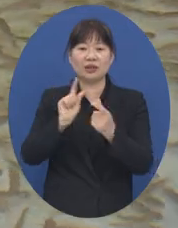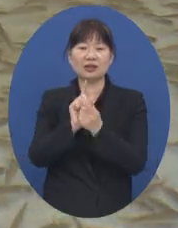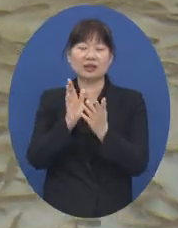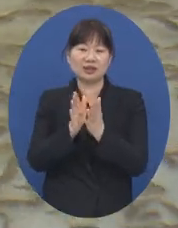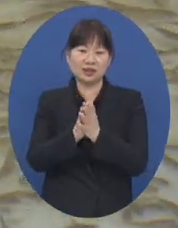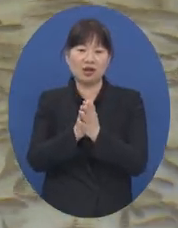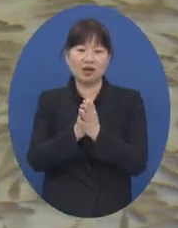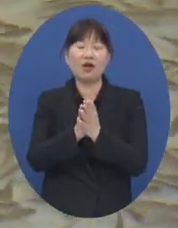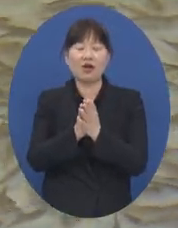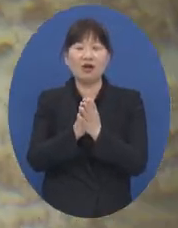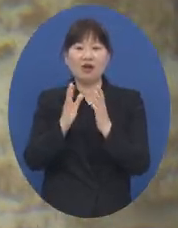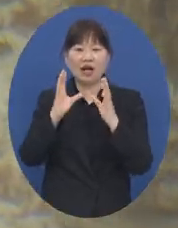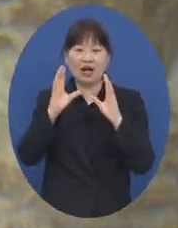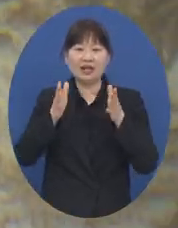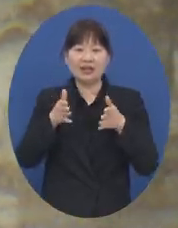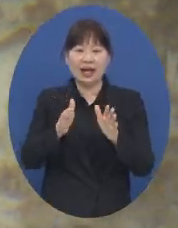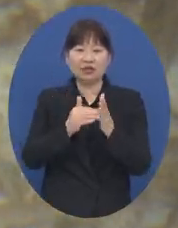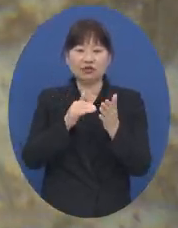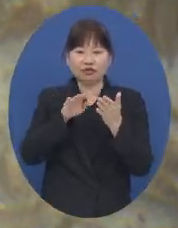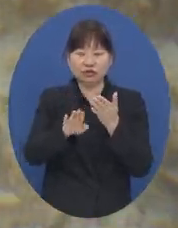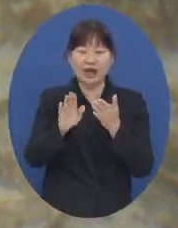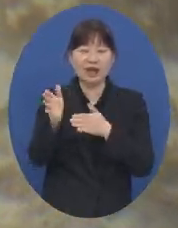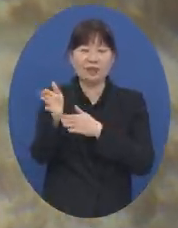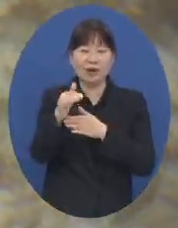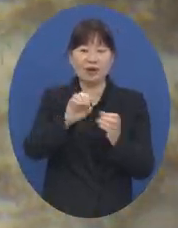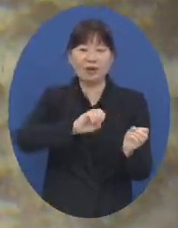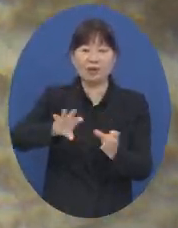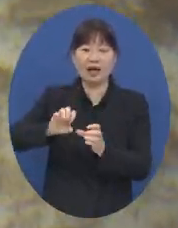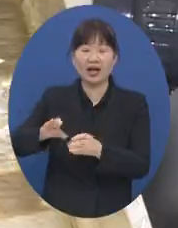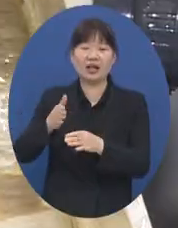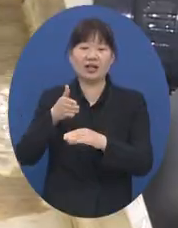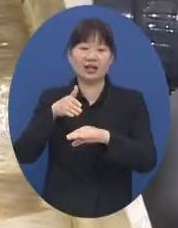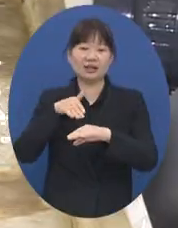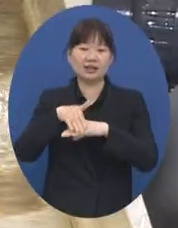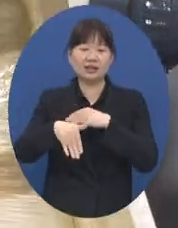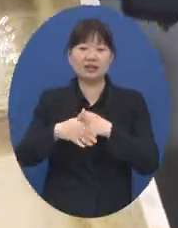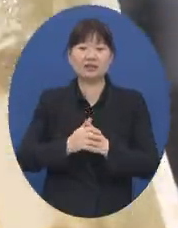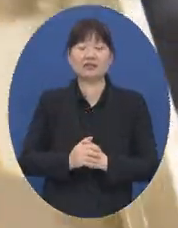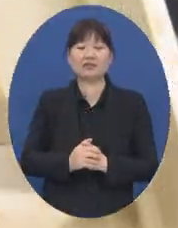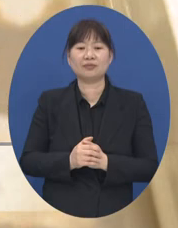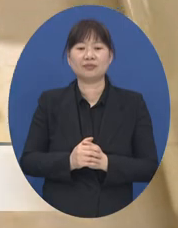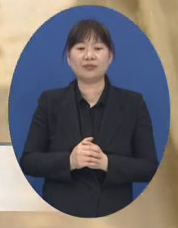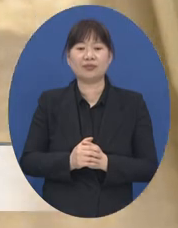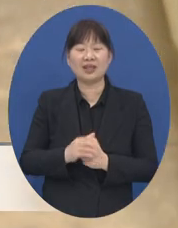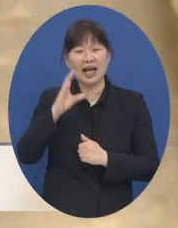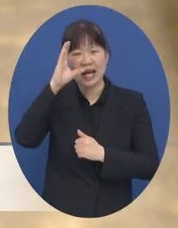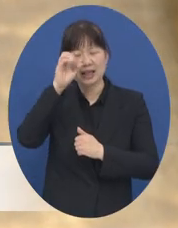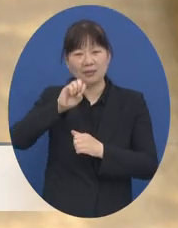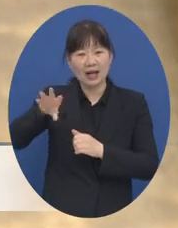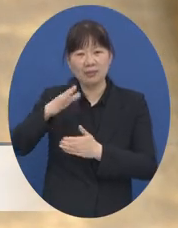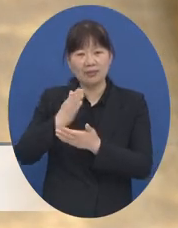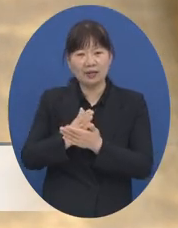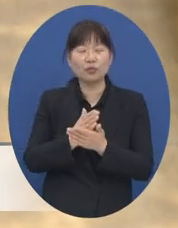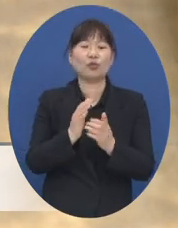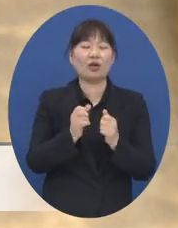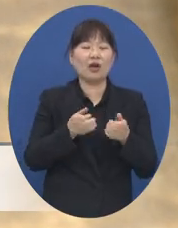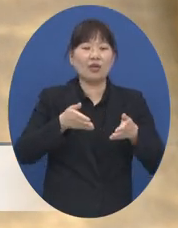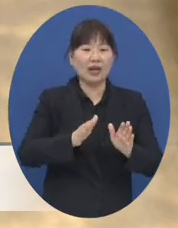직접 수정란을 부화시킨 후 치어를 방류하고 있습니다. 수정란을 방류하는 방식 대신 병 부화기 방식을